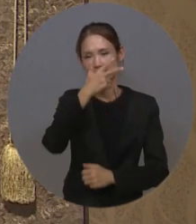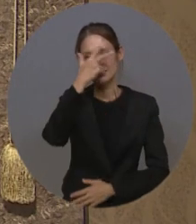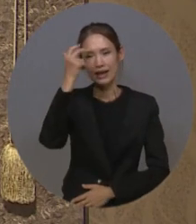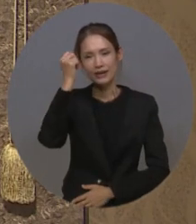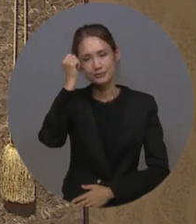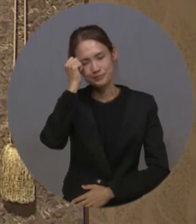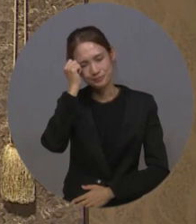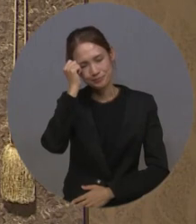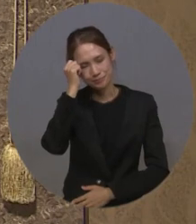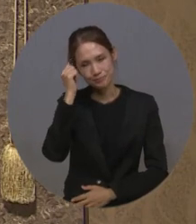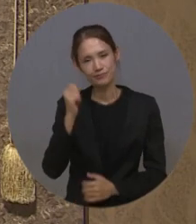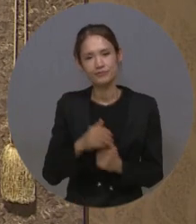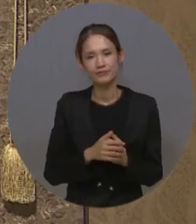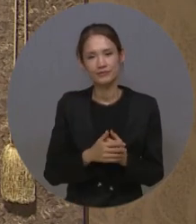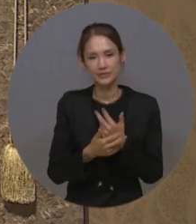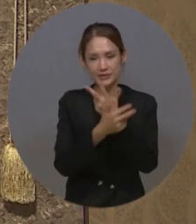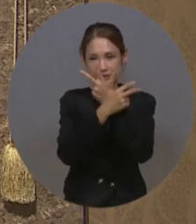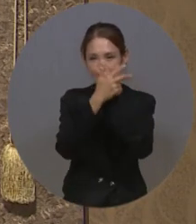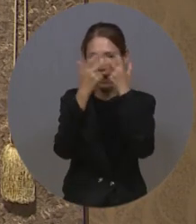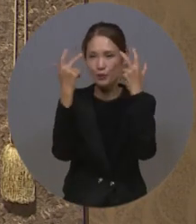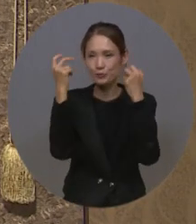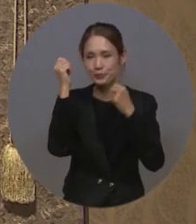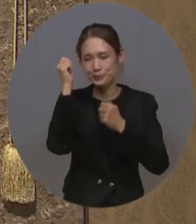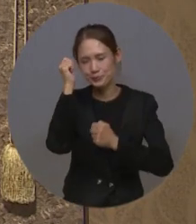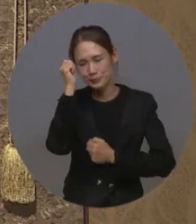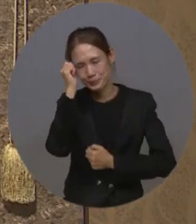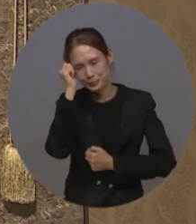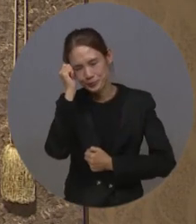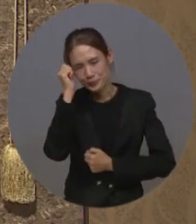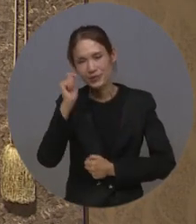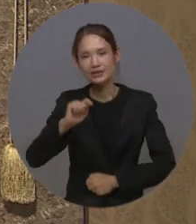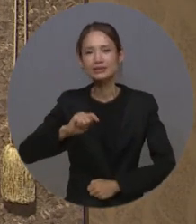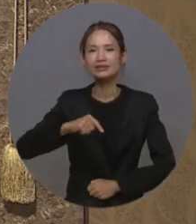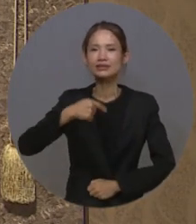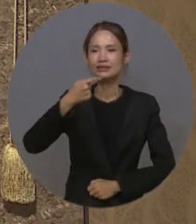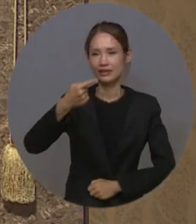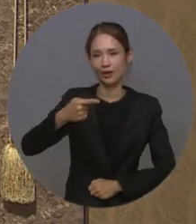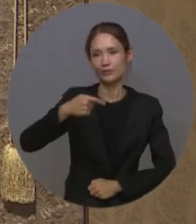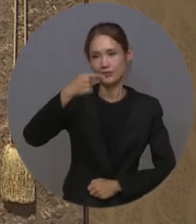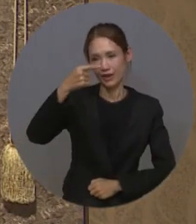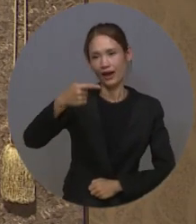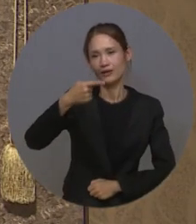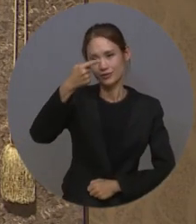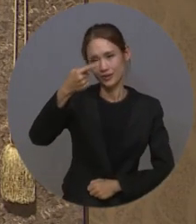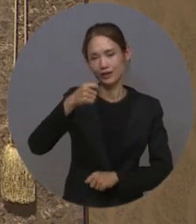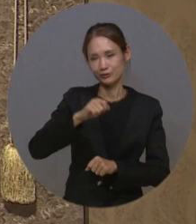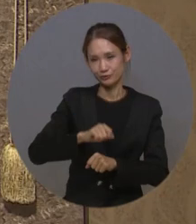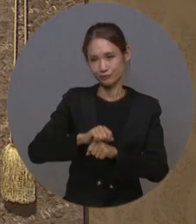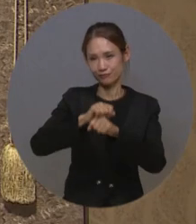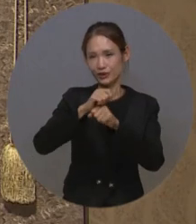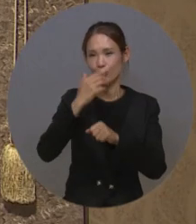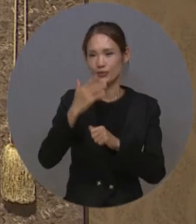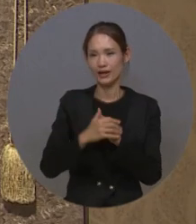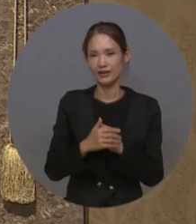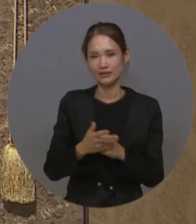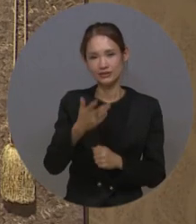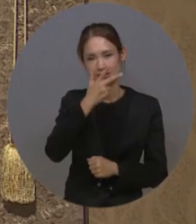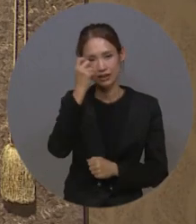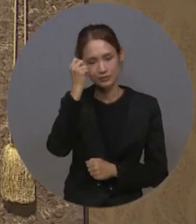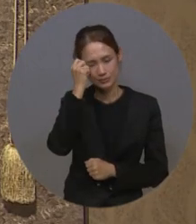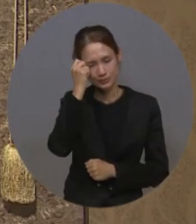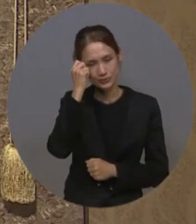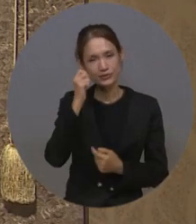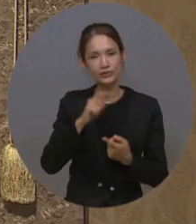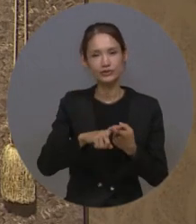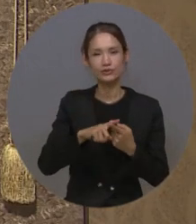수면입니다. 잠을 잘 자야만이 그 위에 무엇인가를 쌓을 수 있죠. 그래서 잠을 자는 거에